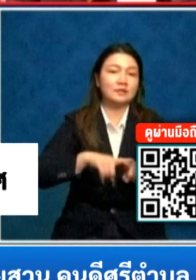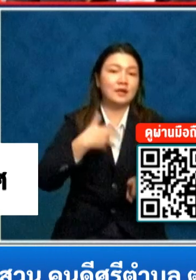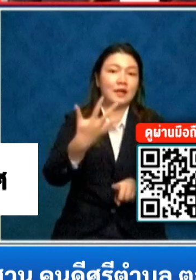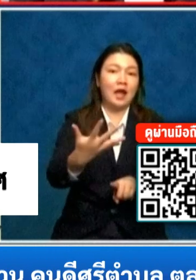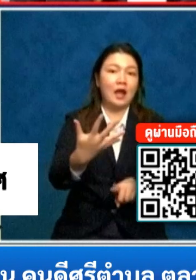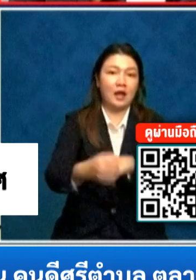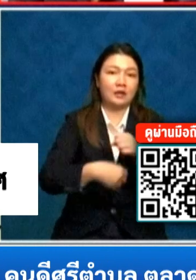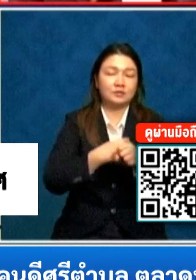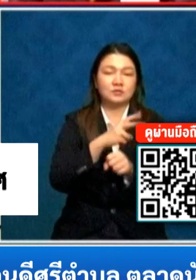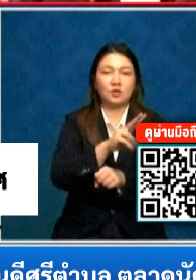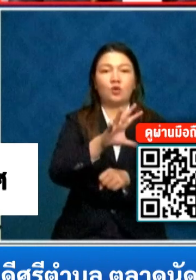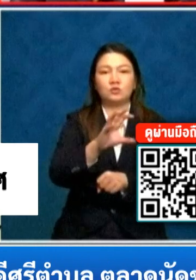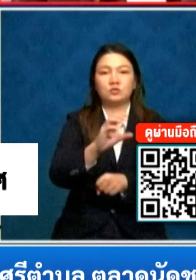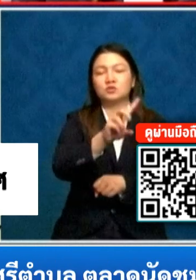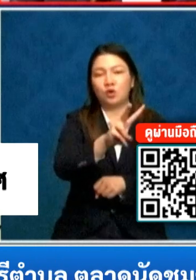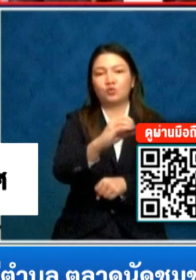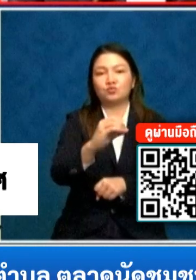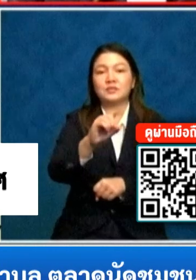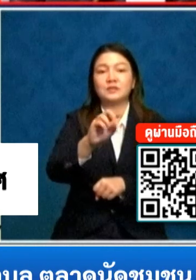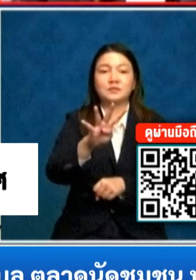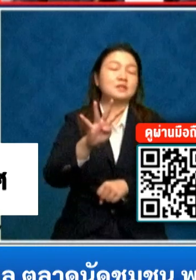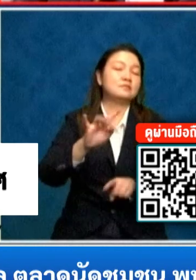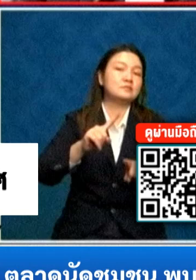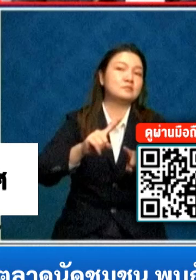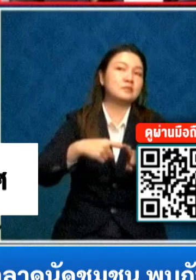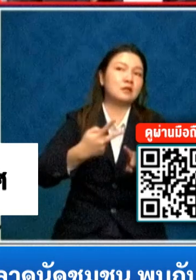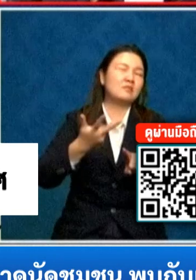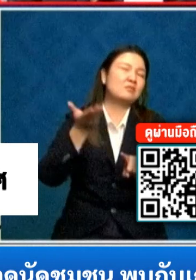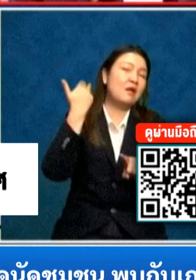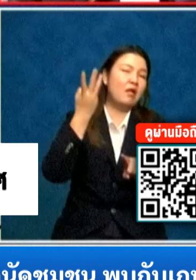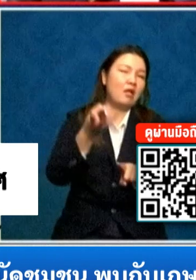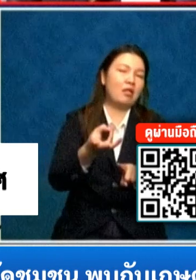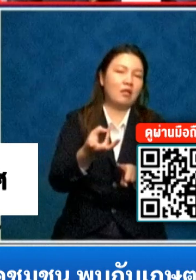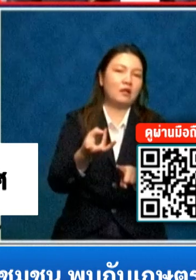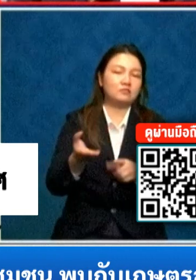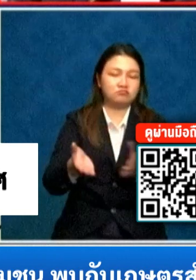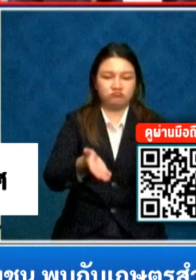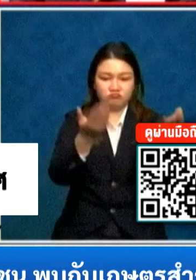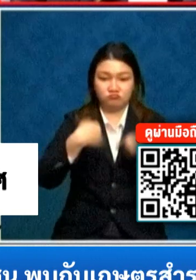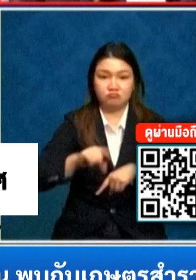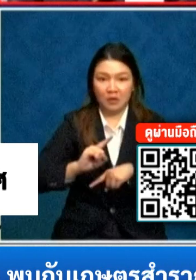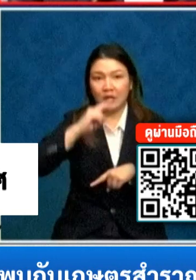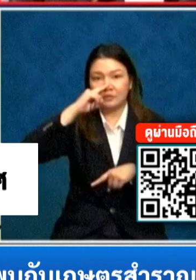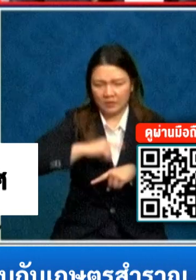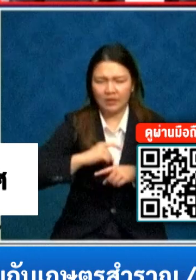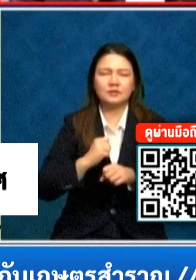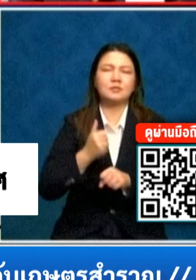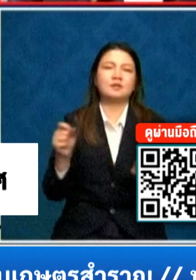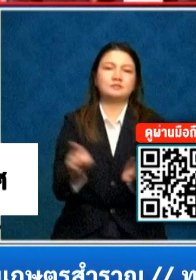ม2024ที่ผ่านมาไม่กี่เดือนที่ผ่านมาเองครับประเทศของเราก็ทำได้เช่นเดียวกันนะครับเราก็ควรจะ